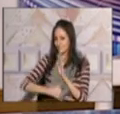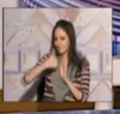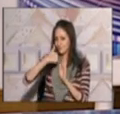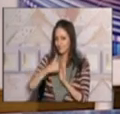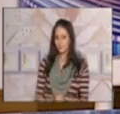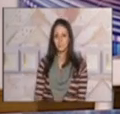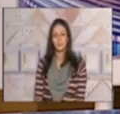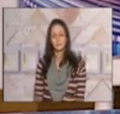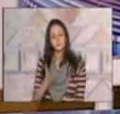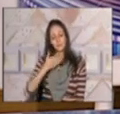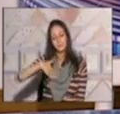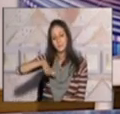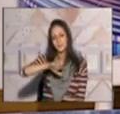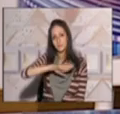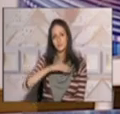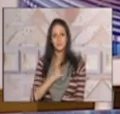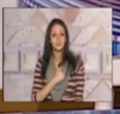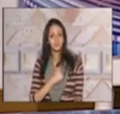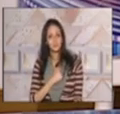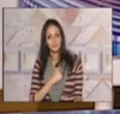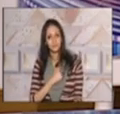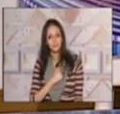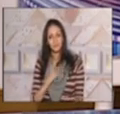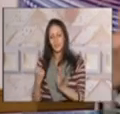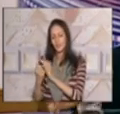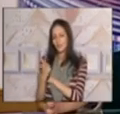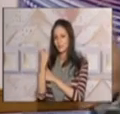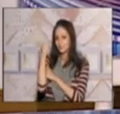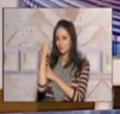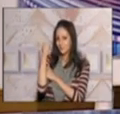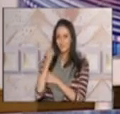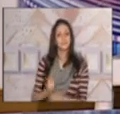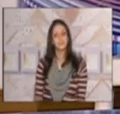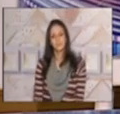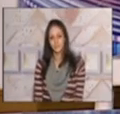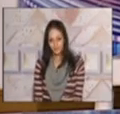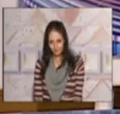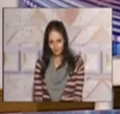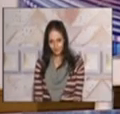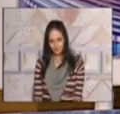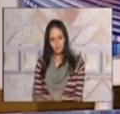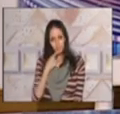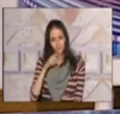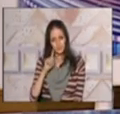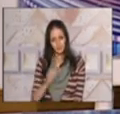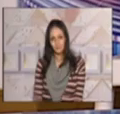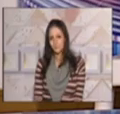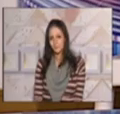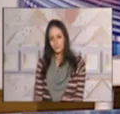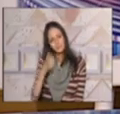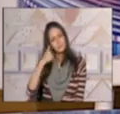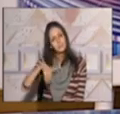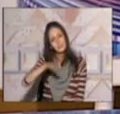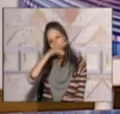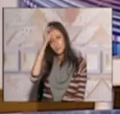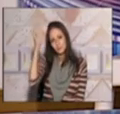ان كلنا عندنا يعني امكانات قد تتفاوت وقد تزيد وقد تنقص، ولكن لما الناس